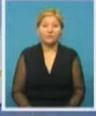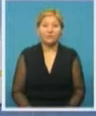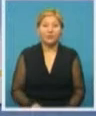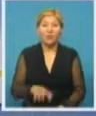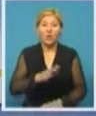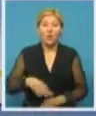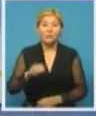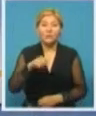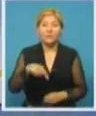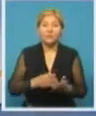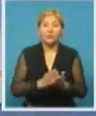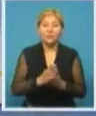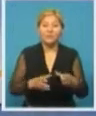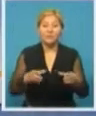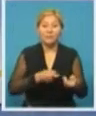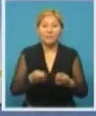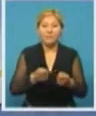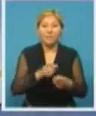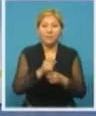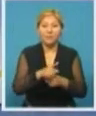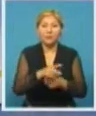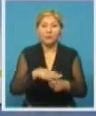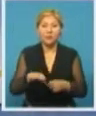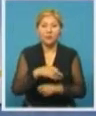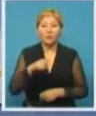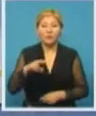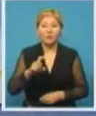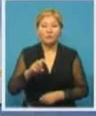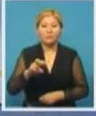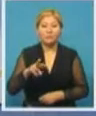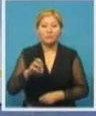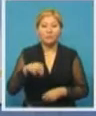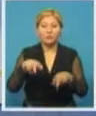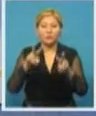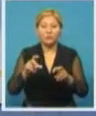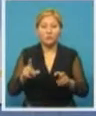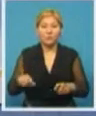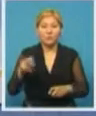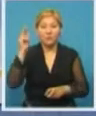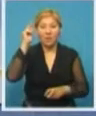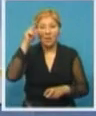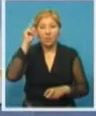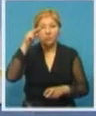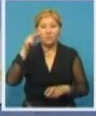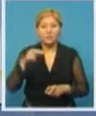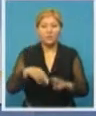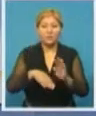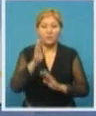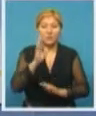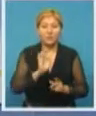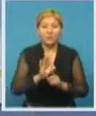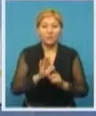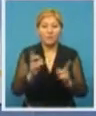Облыстық ішкі саясат басқармасының тапсырмасымен өңірдегі психологтардың біліктілігін артыру мақсатында семинар-тренинг ұйымдастырылды. Оған өңірдегі